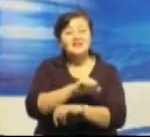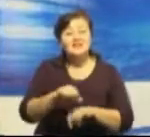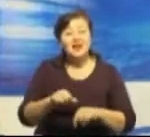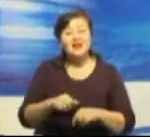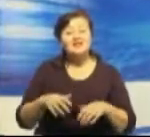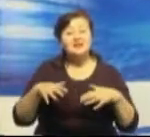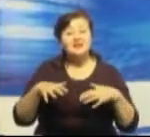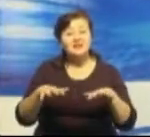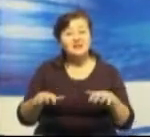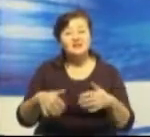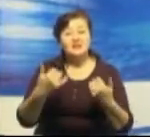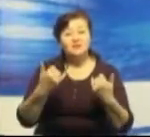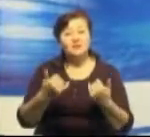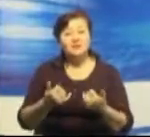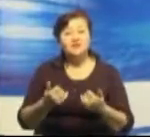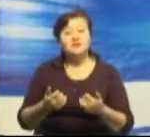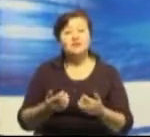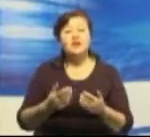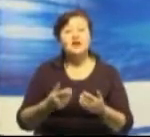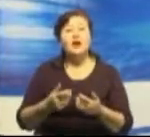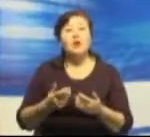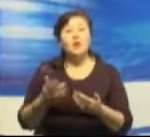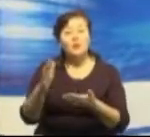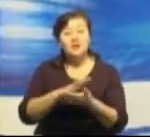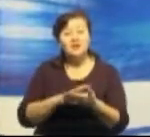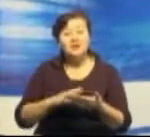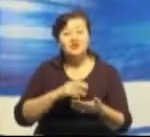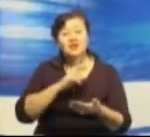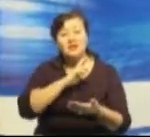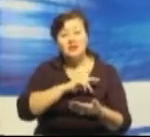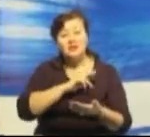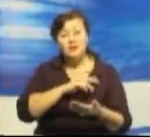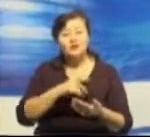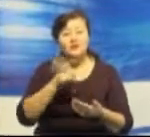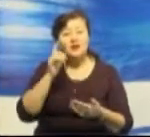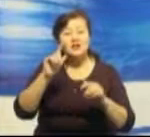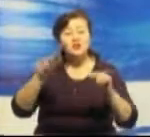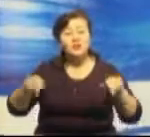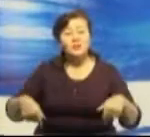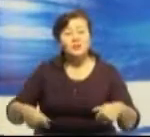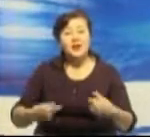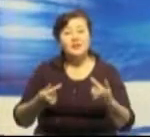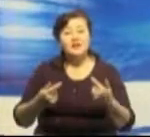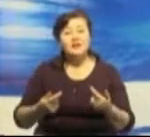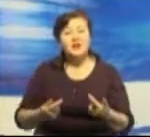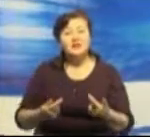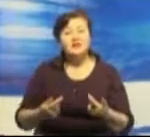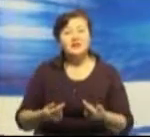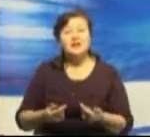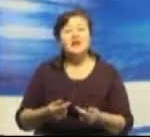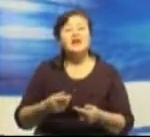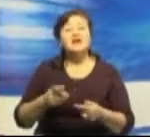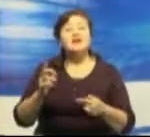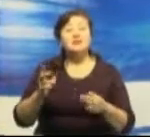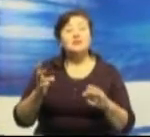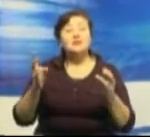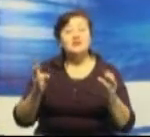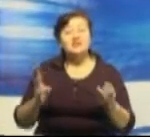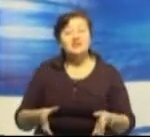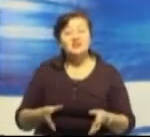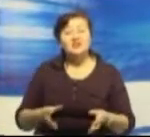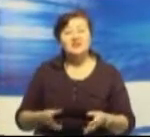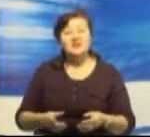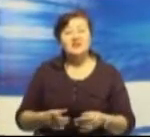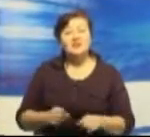резолюция касается международного сотрудничества и координации деятельности в целях реабилитации пострадавшего населения, восстановления окружающей среды